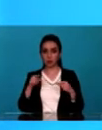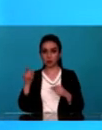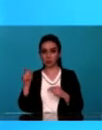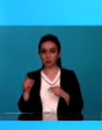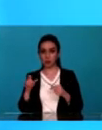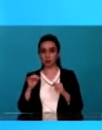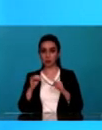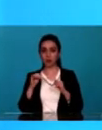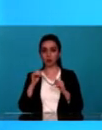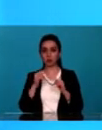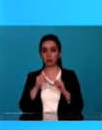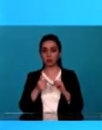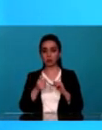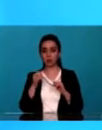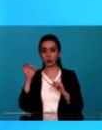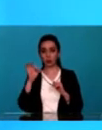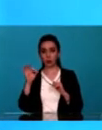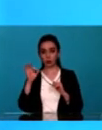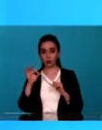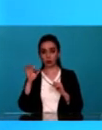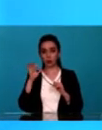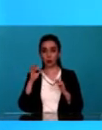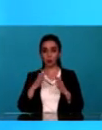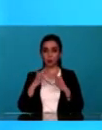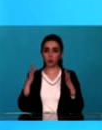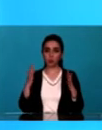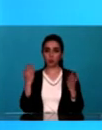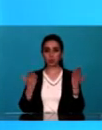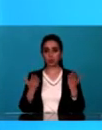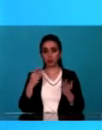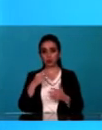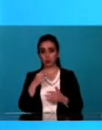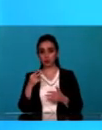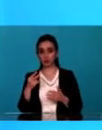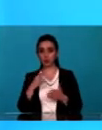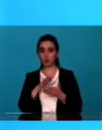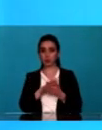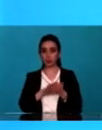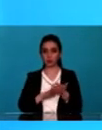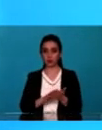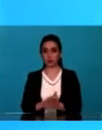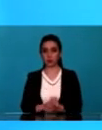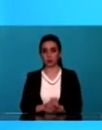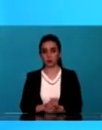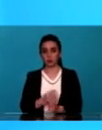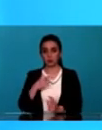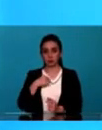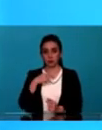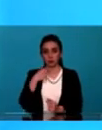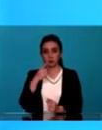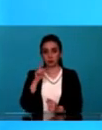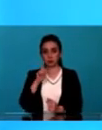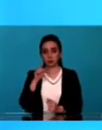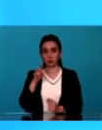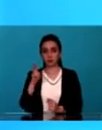помощью переменной i с нулем. У нас должно быть больше или равно. Далее, мы говорили, что в